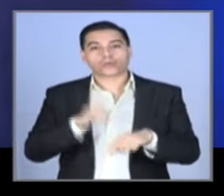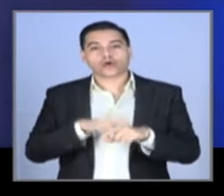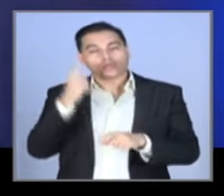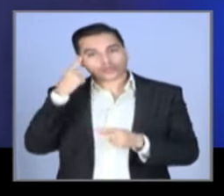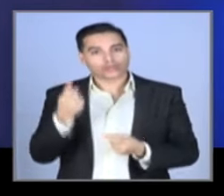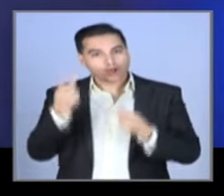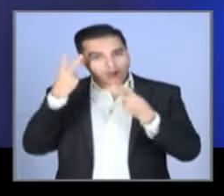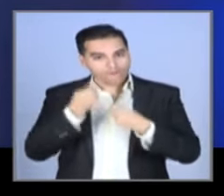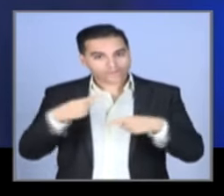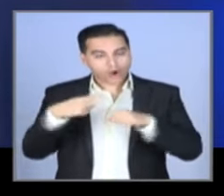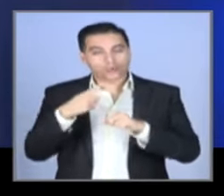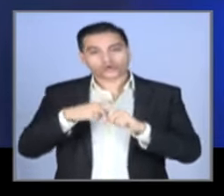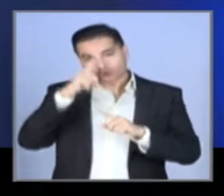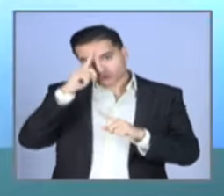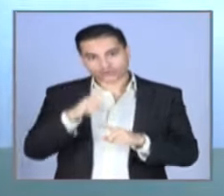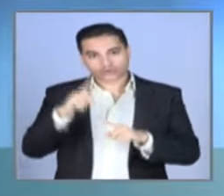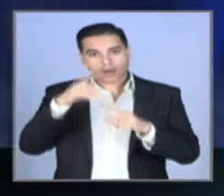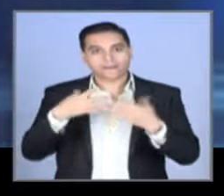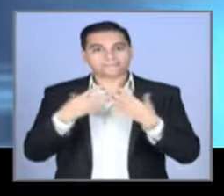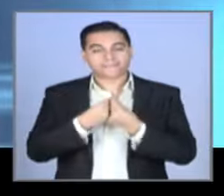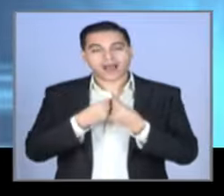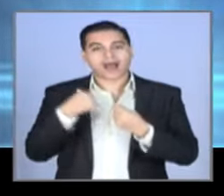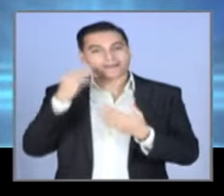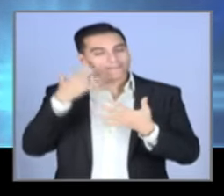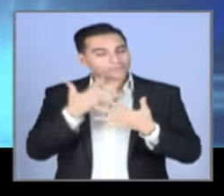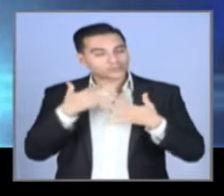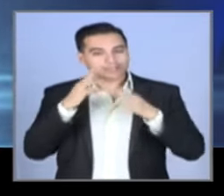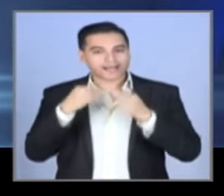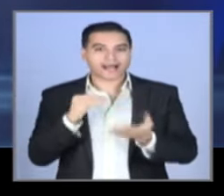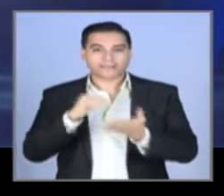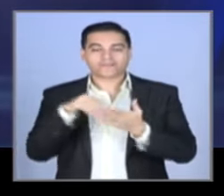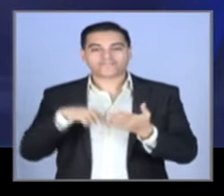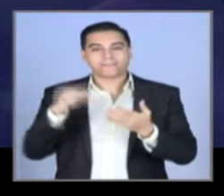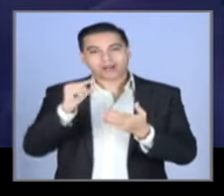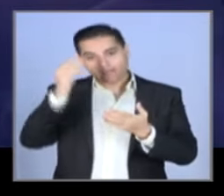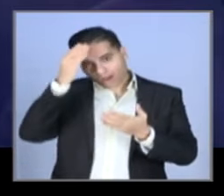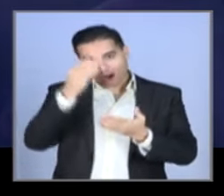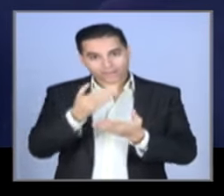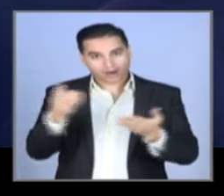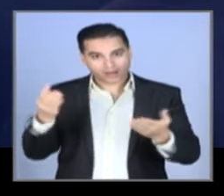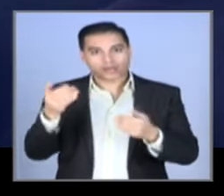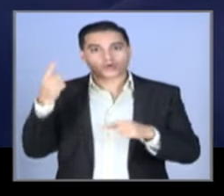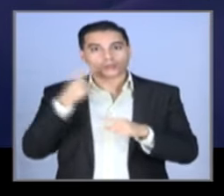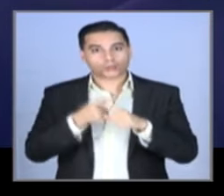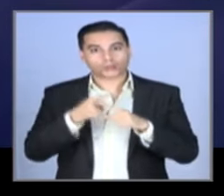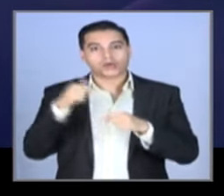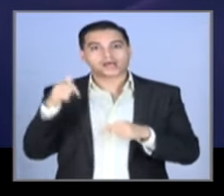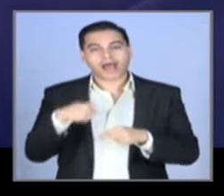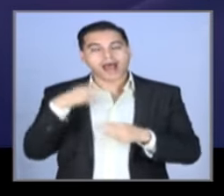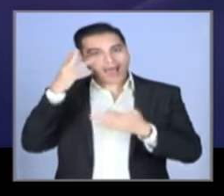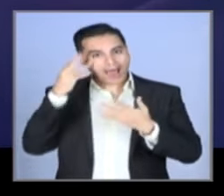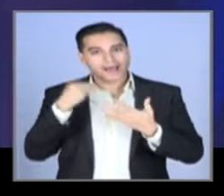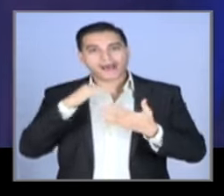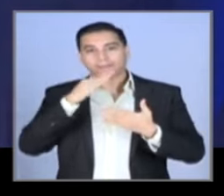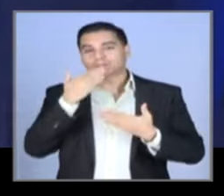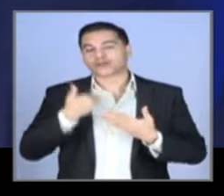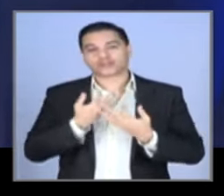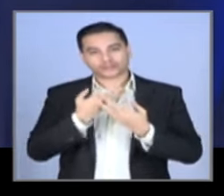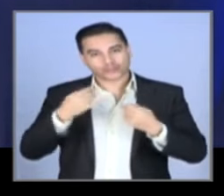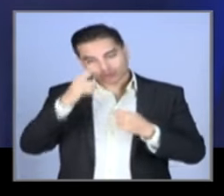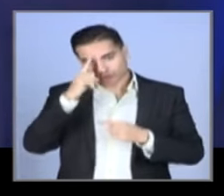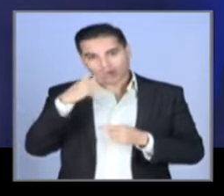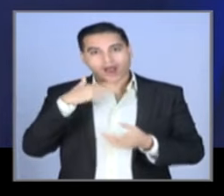والترفيه والمنافسة الشريفة بين عائلات مصر. أنا سعيد جدا إن أنا شاركت في برنامج العباقرة، وده كان حلم من أحلامي والحمد لله اتحقق، وبإذن